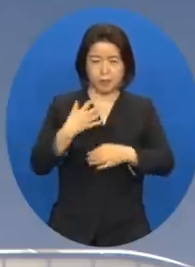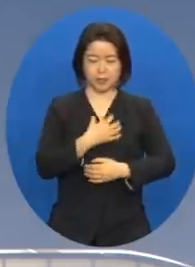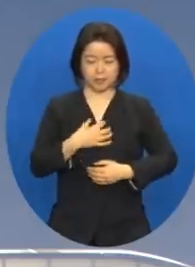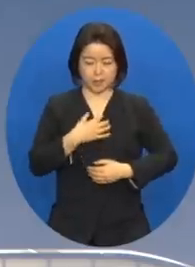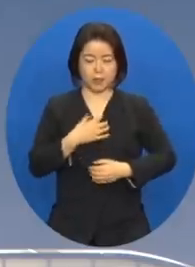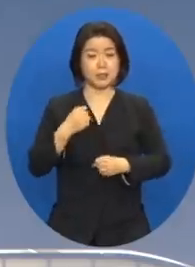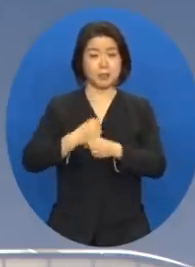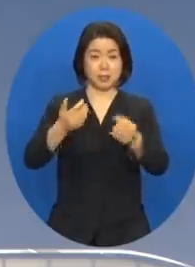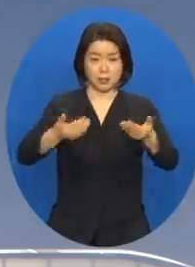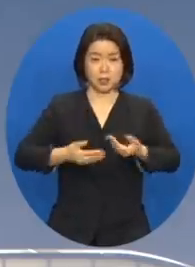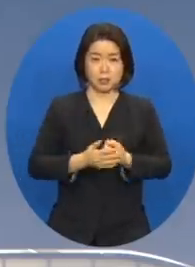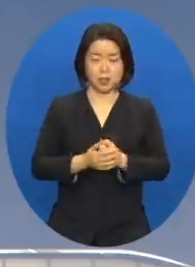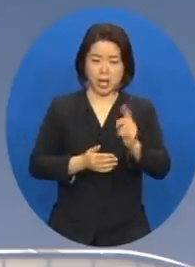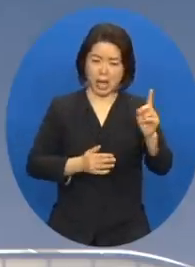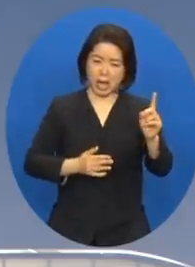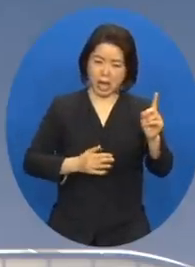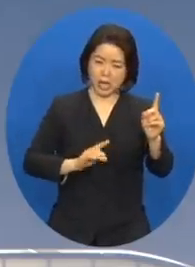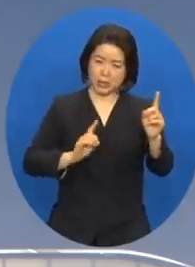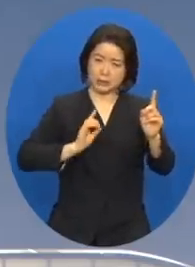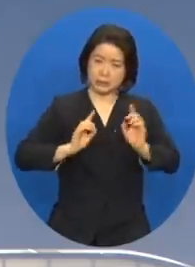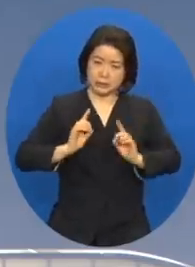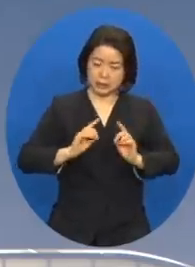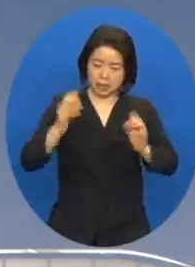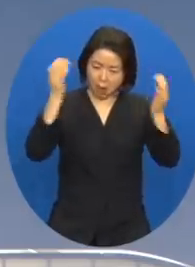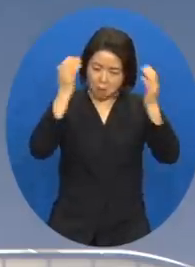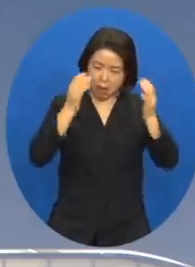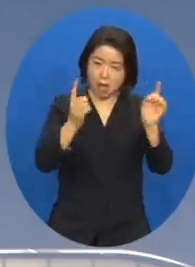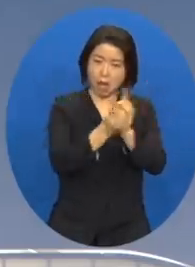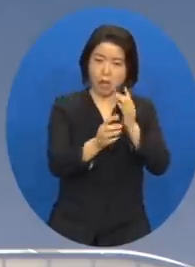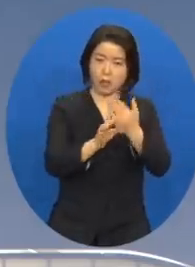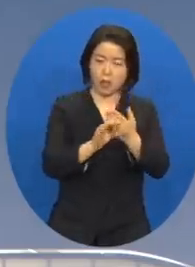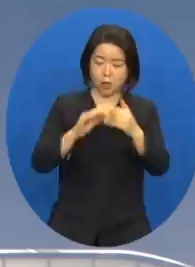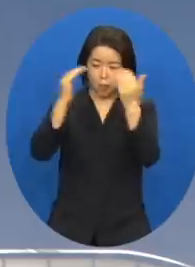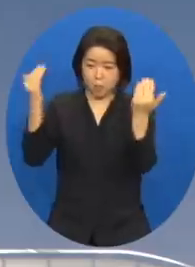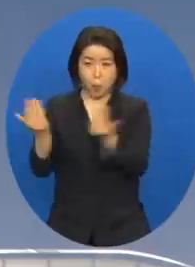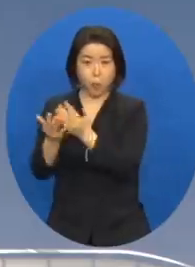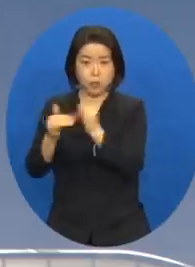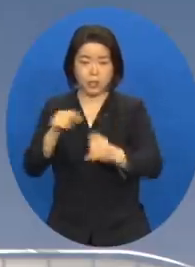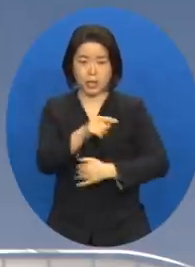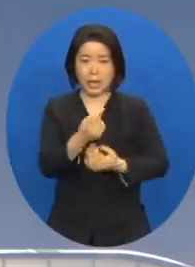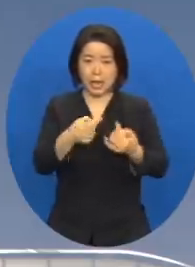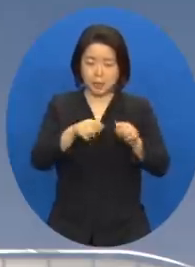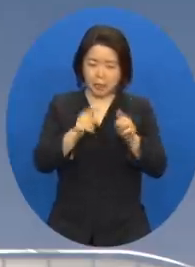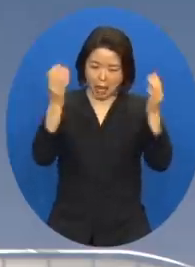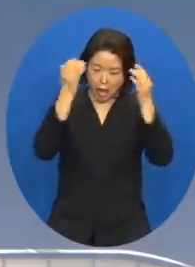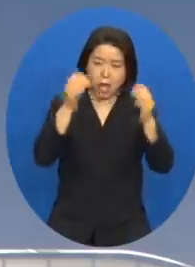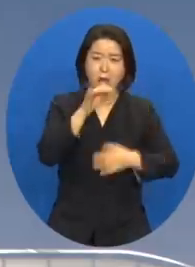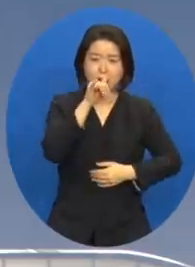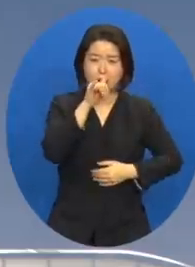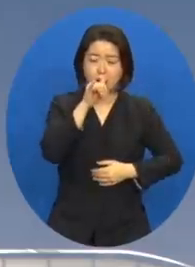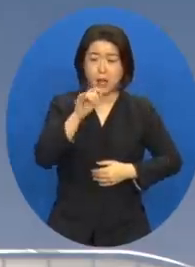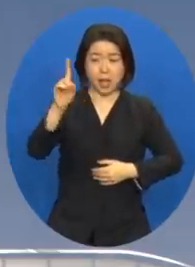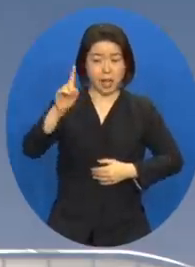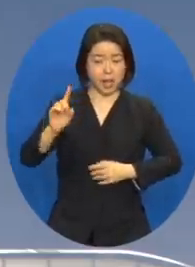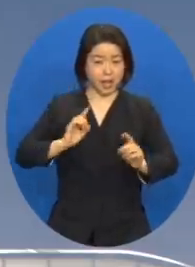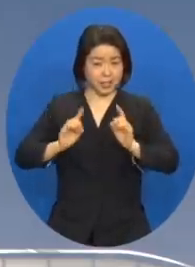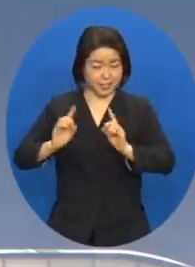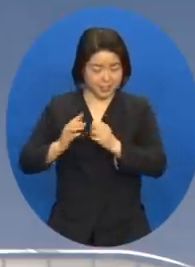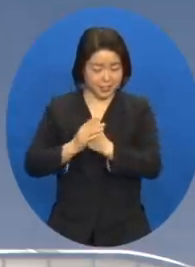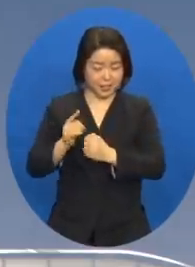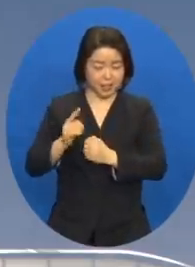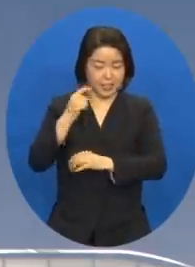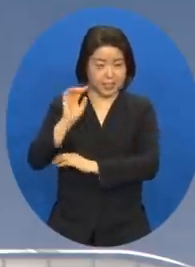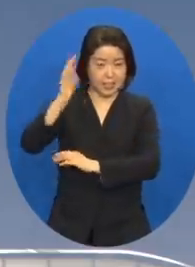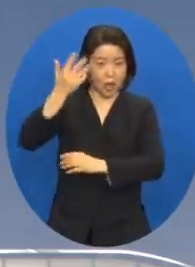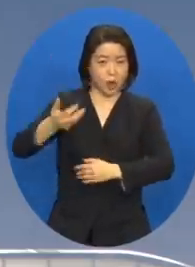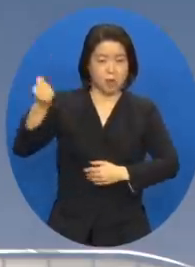하셨습니다. 한 지체가 고통을 당하면 모든 지체가 함께 고통을 당합니다. 한 지체가 영광을 받으면 모든 지체가